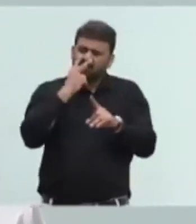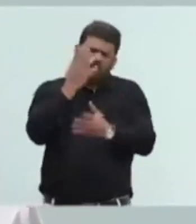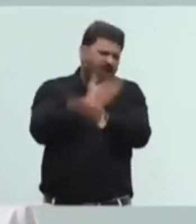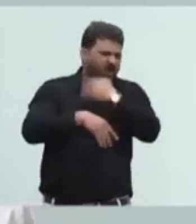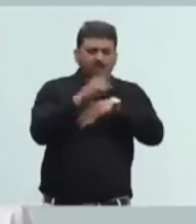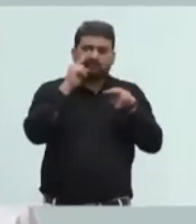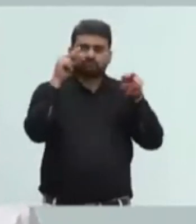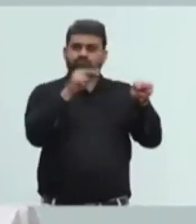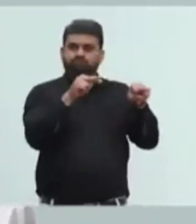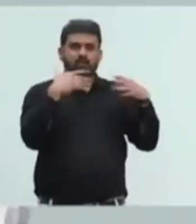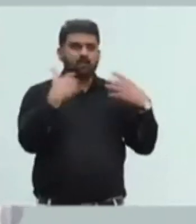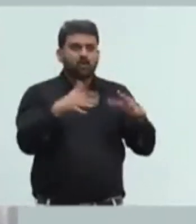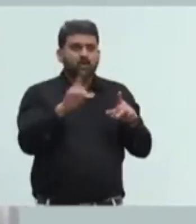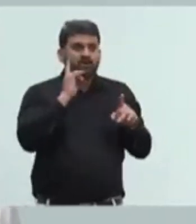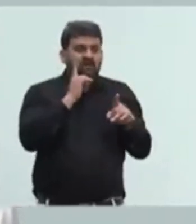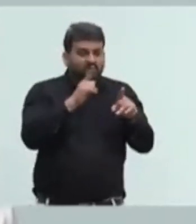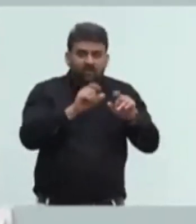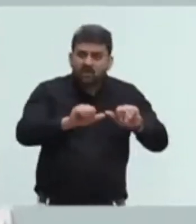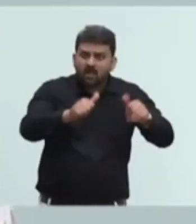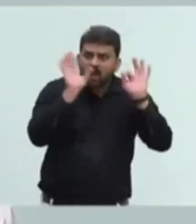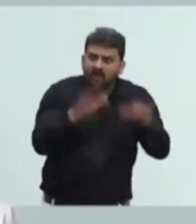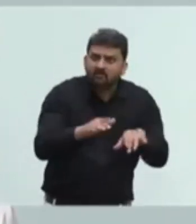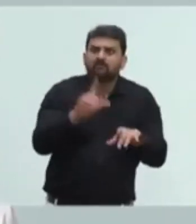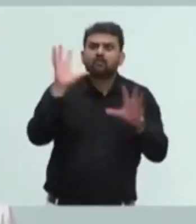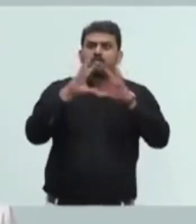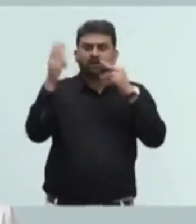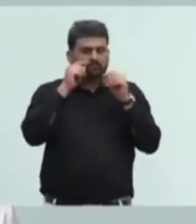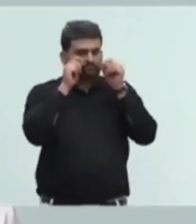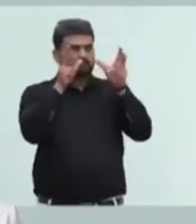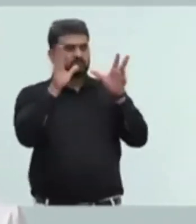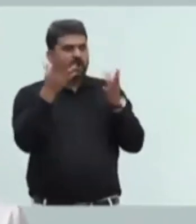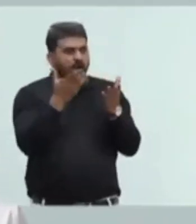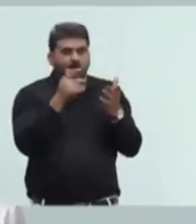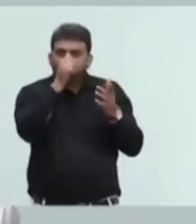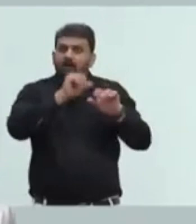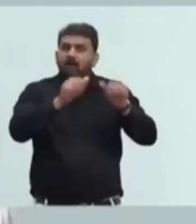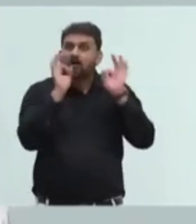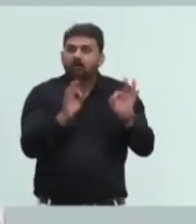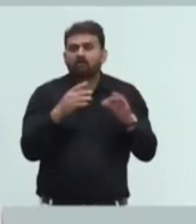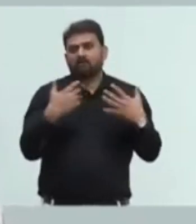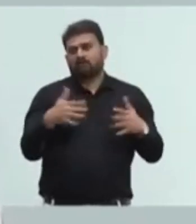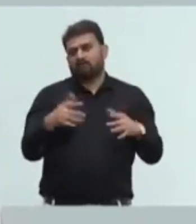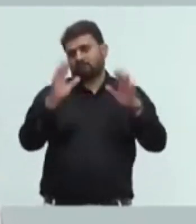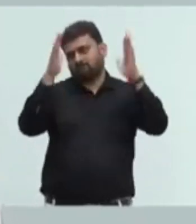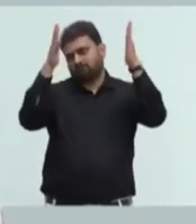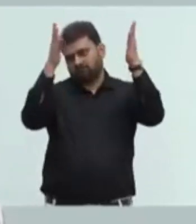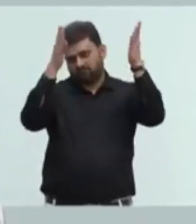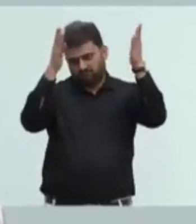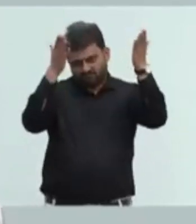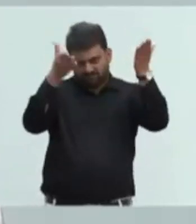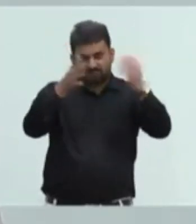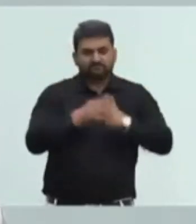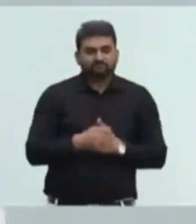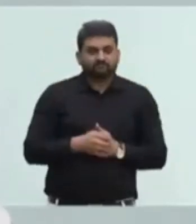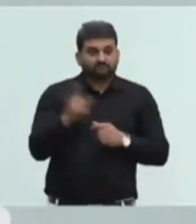उससे अनेक गुना ज्यादा अच्छी सभी देश की बनाने का काम आपके द्वारा होता है कि